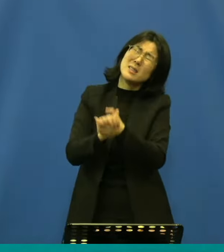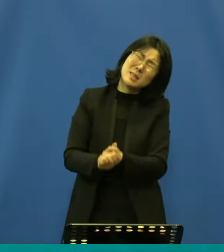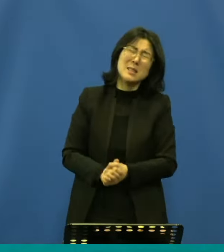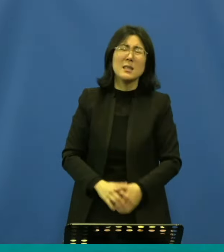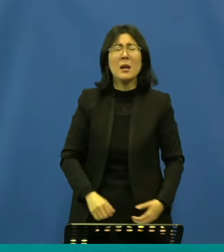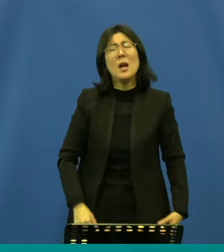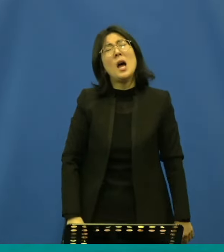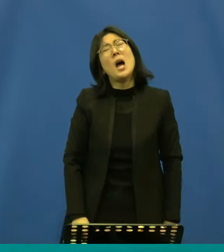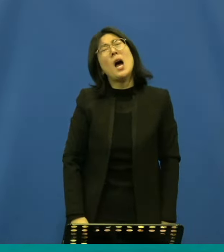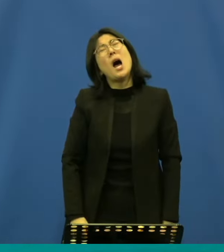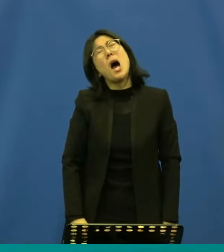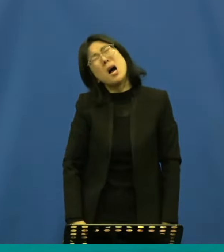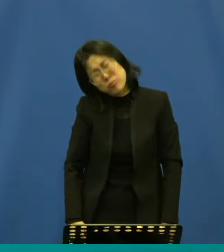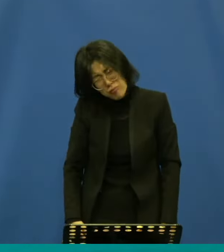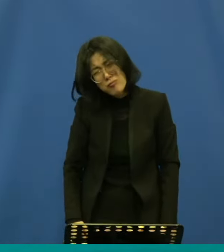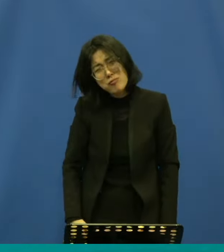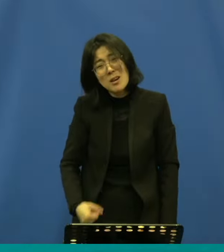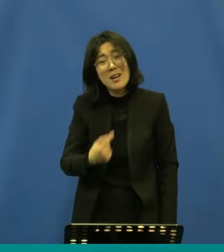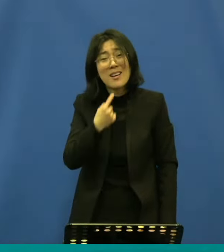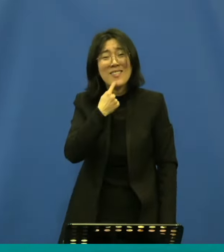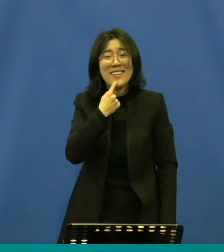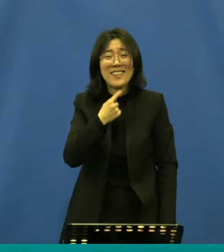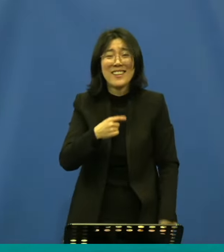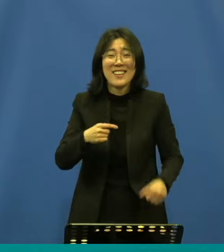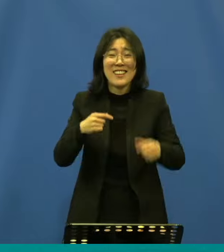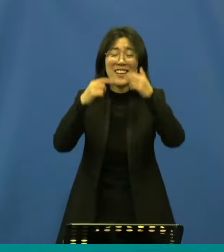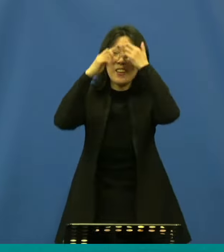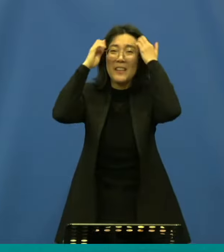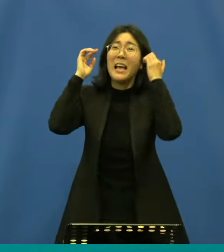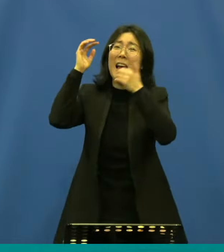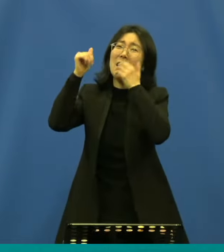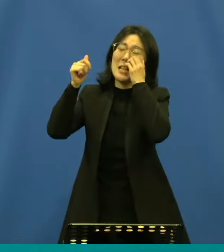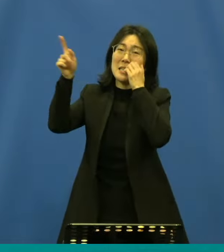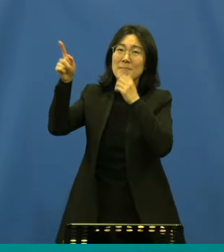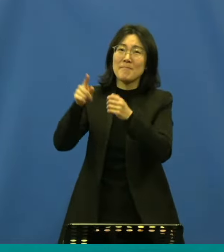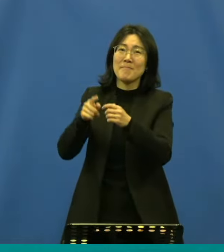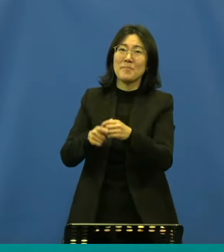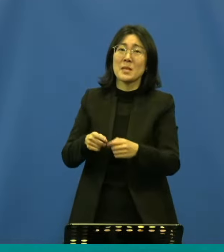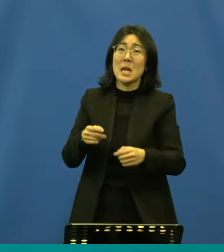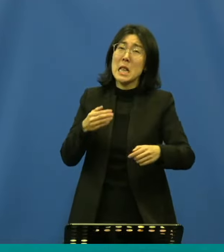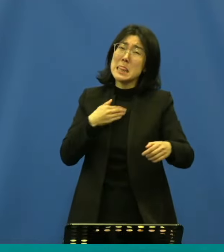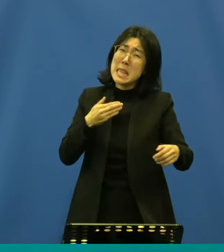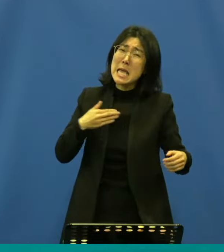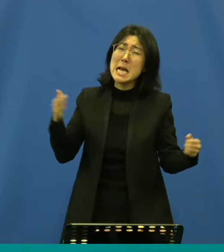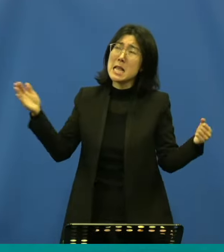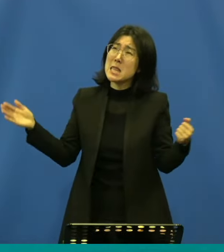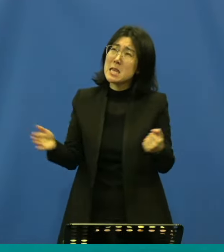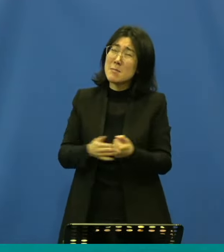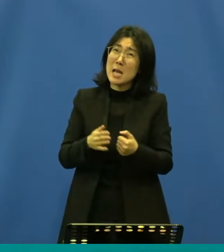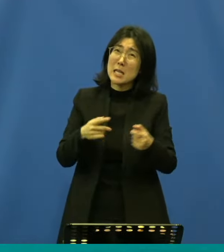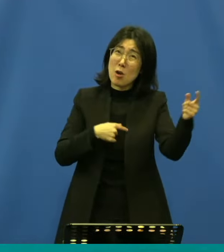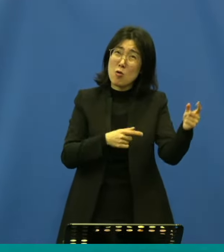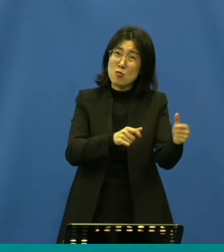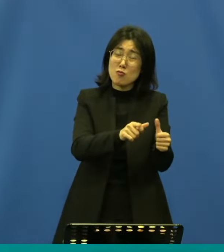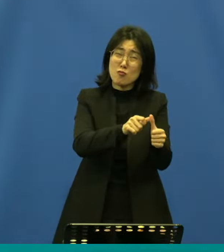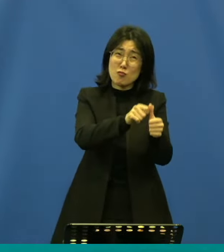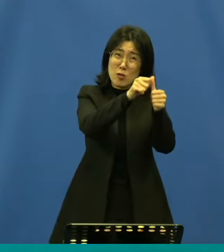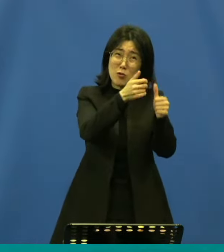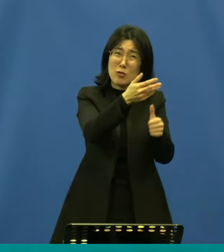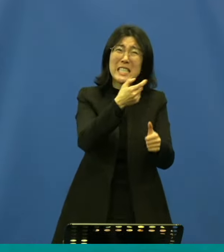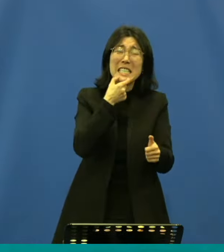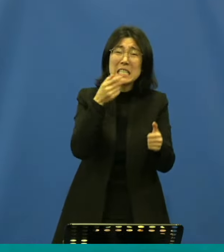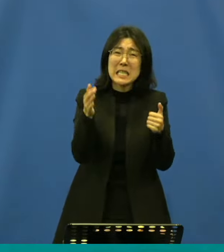아니하였나이까. 이제 따지기 시작합니다, 하나님께. 그러므로 내가 빨리 다시스로 도망하여 싸우니, 자기를